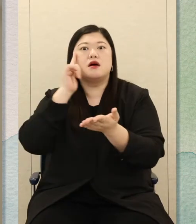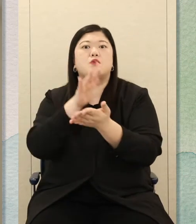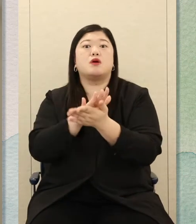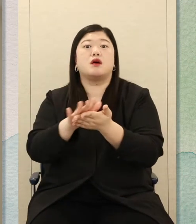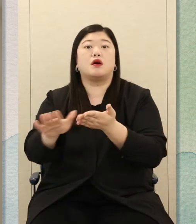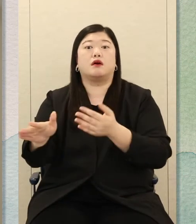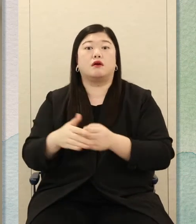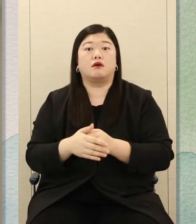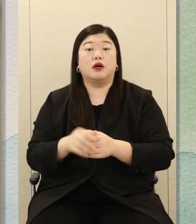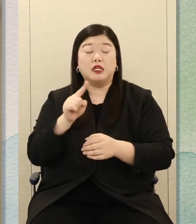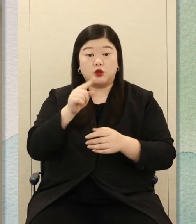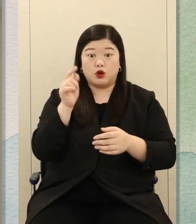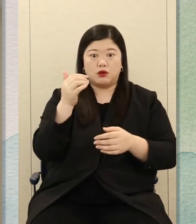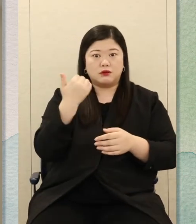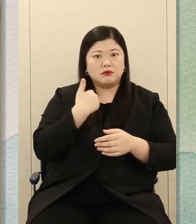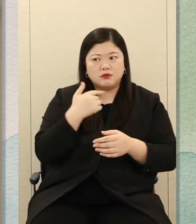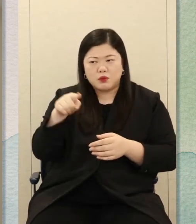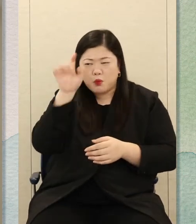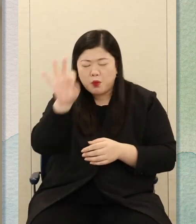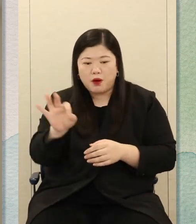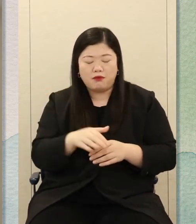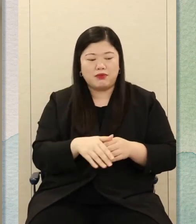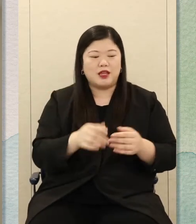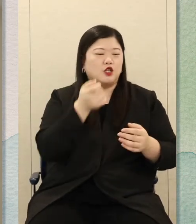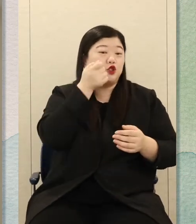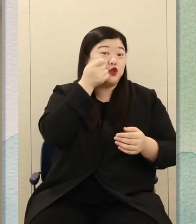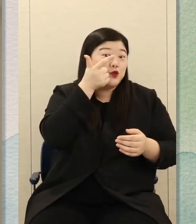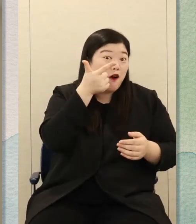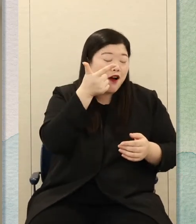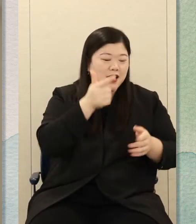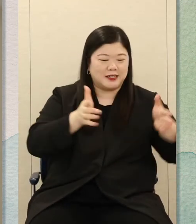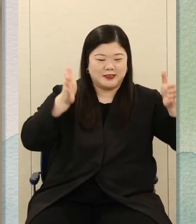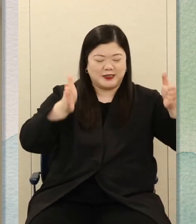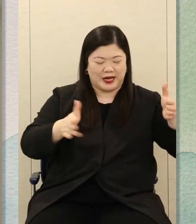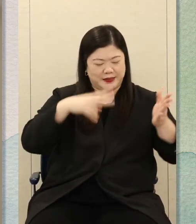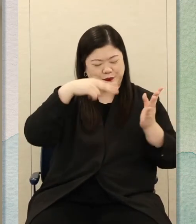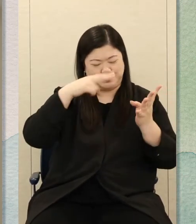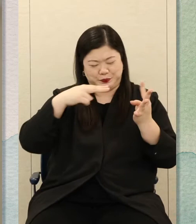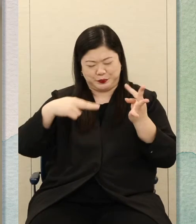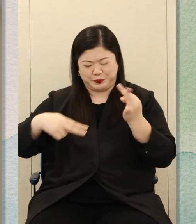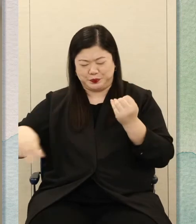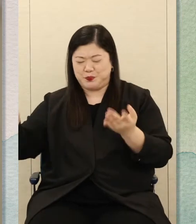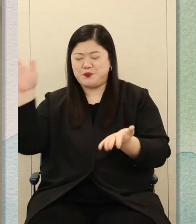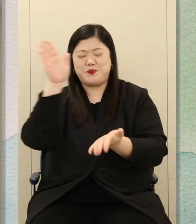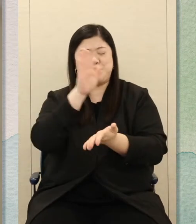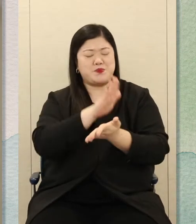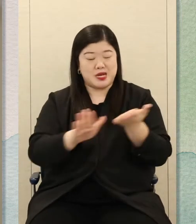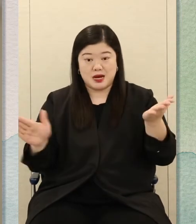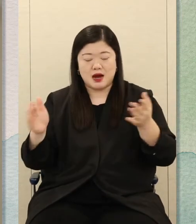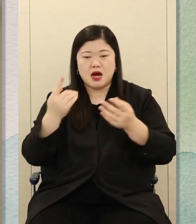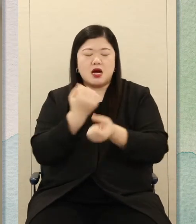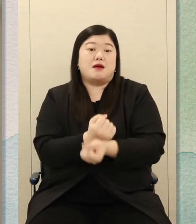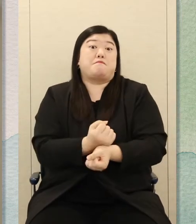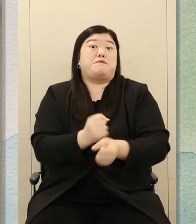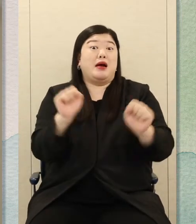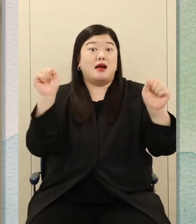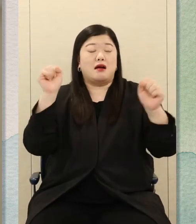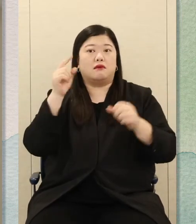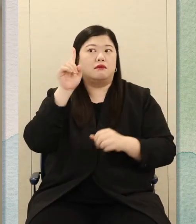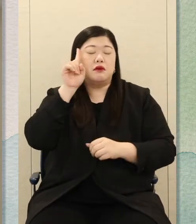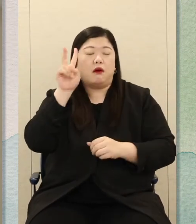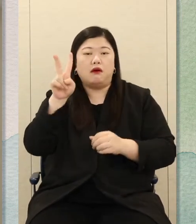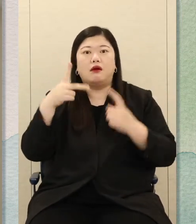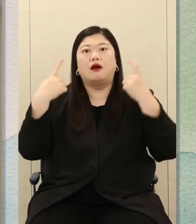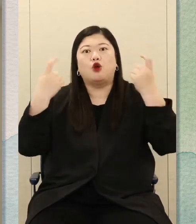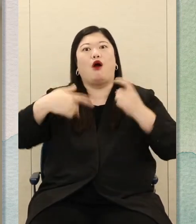갔다 오시는 걸 제일 많이 추천드려요. 저는. 같이 여행 1박 2일 정도 여행 가서